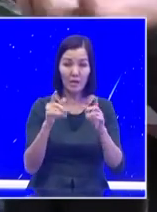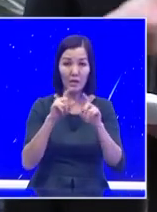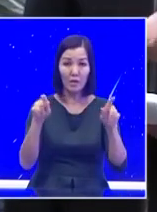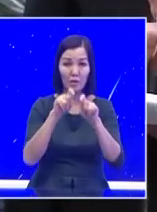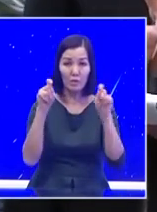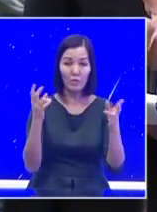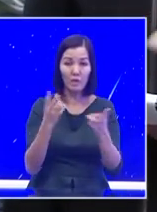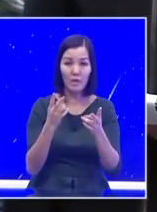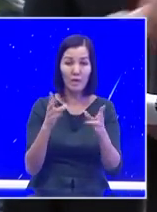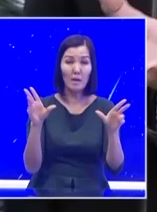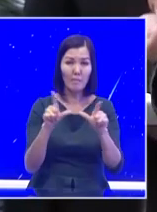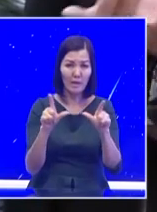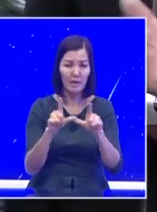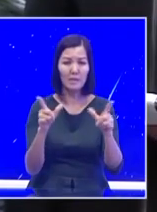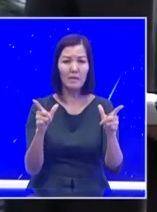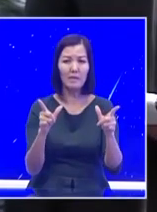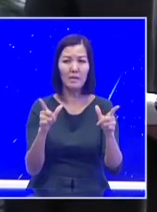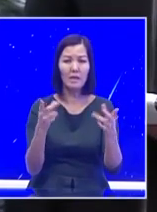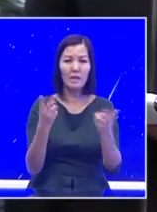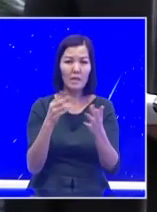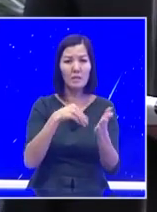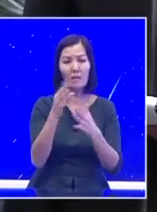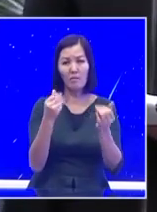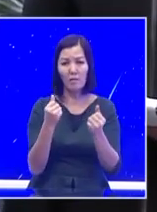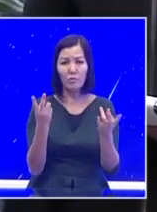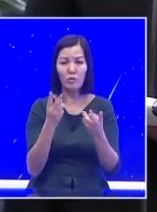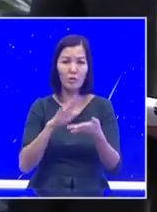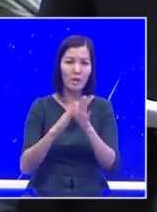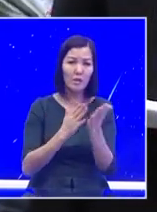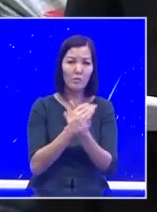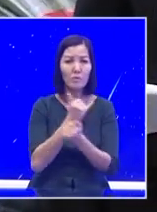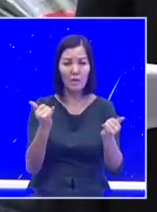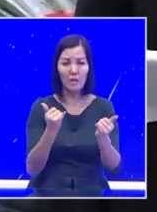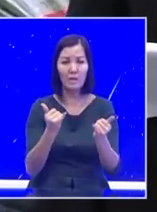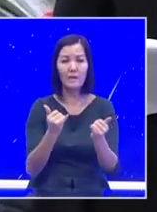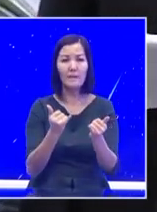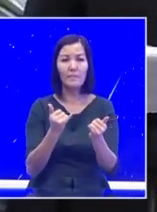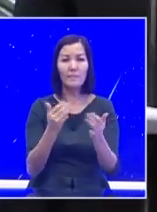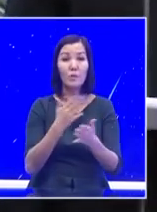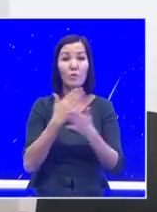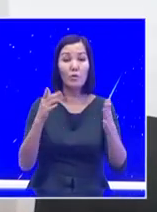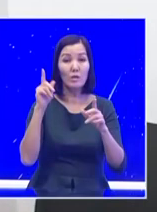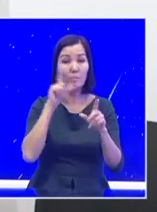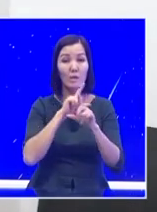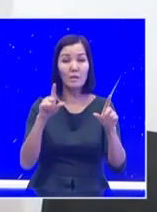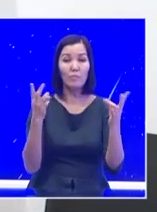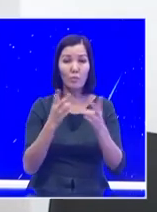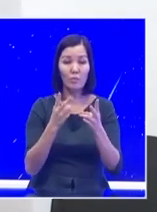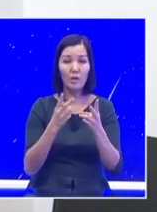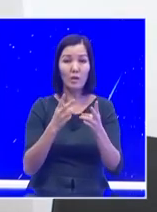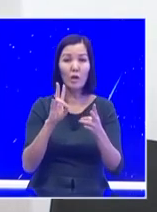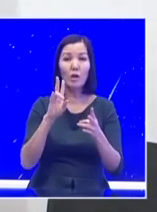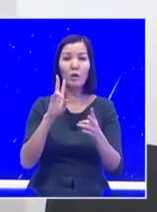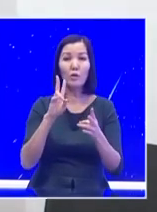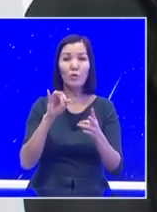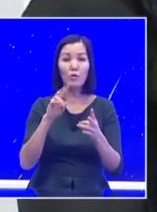Сосын магазин анау барып керек заттарды сатып алу үшін. Сосын ең үлкен сол мектеп болу керек. Нұрлы жер бағдарламасының